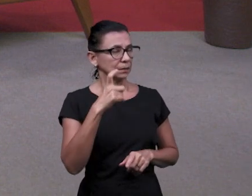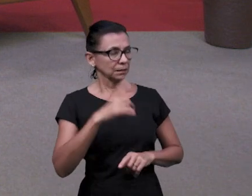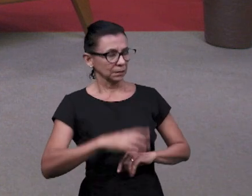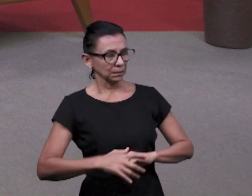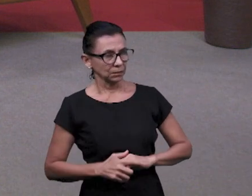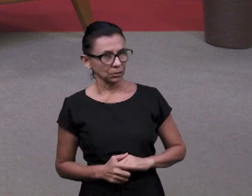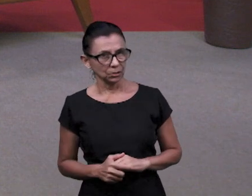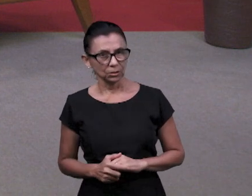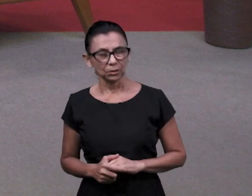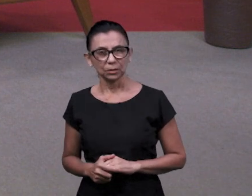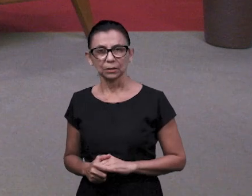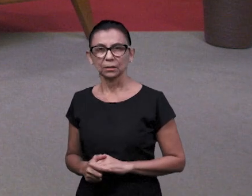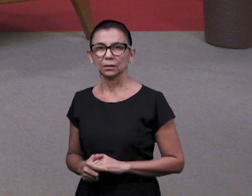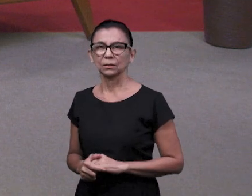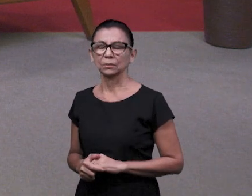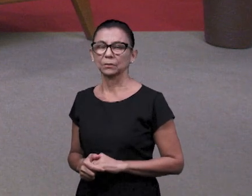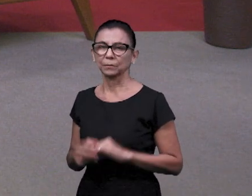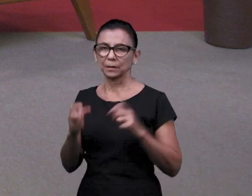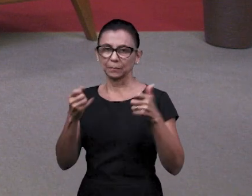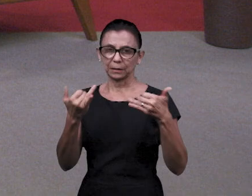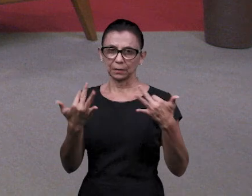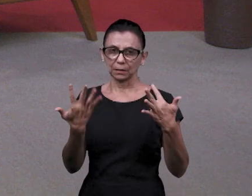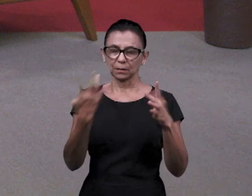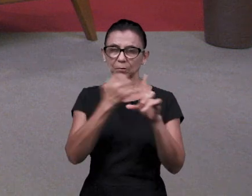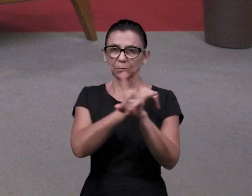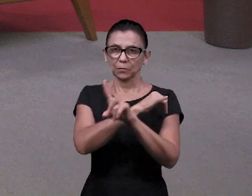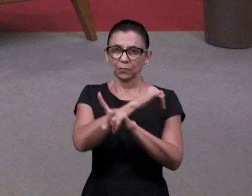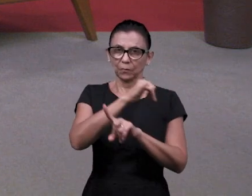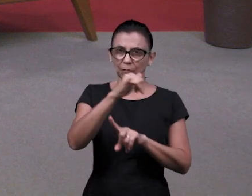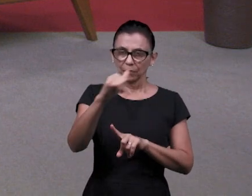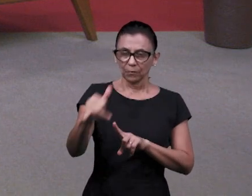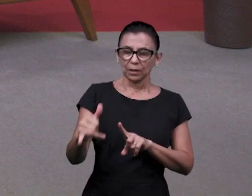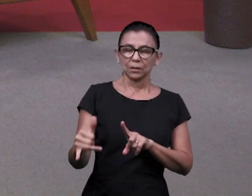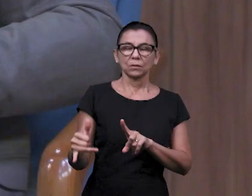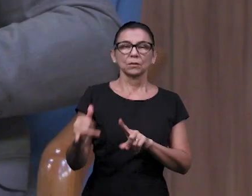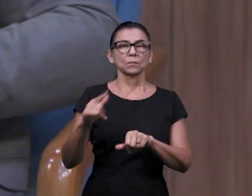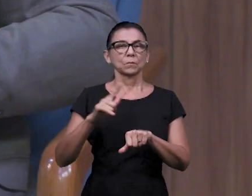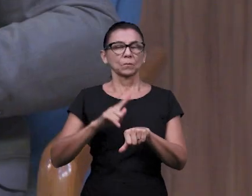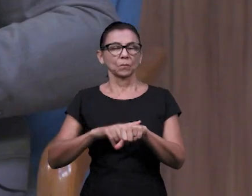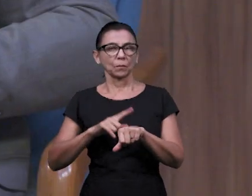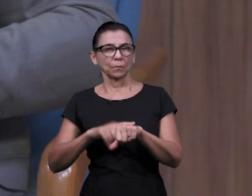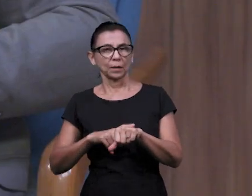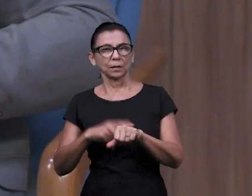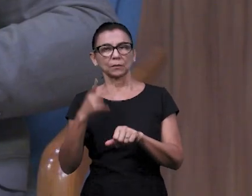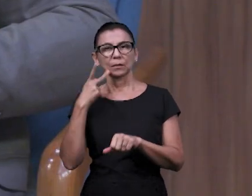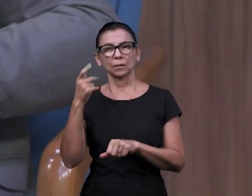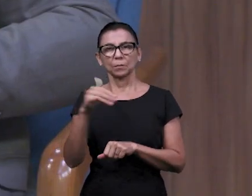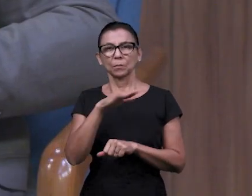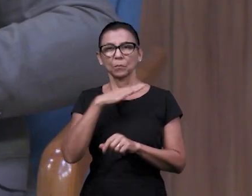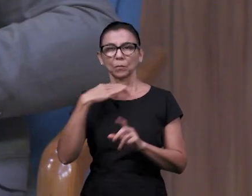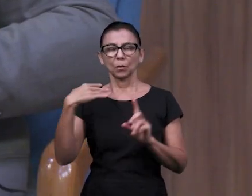intéressant qui a une application prophétique pour ce moment dont nous avons parlé